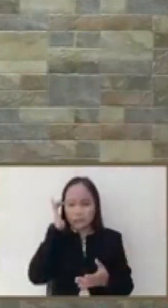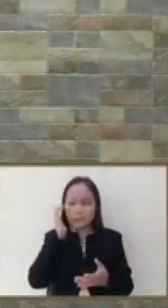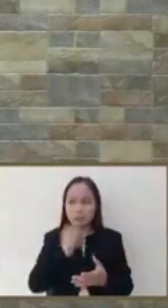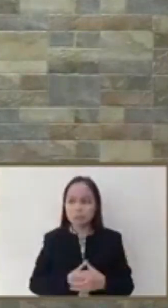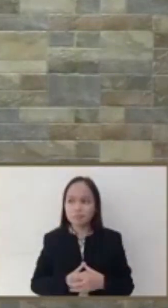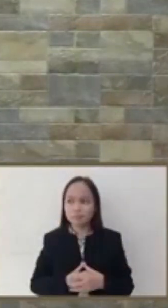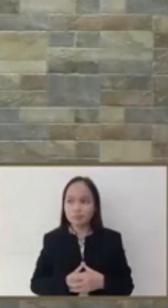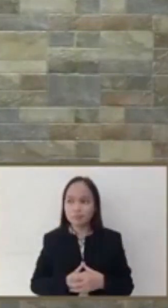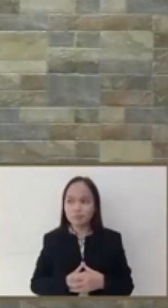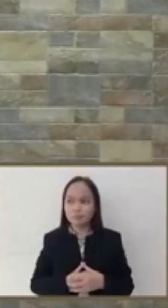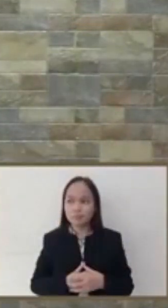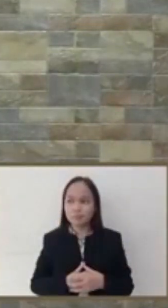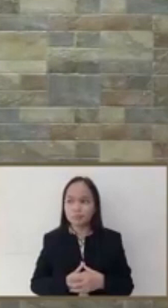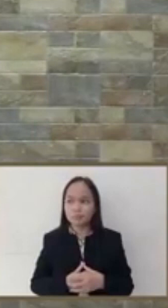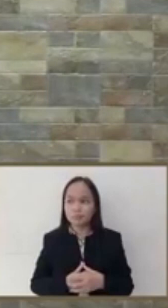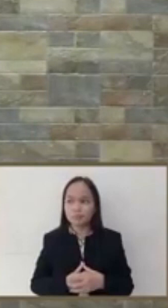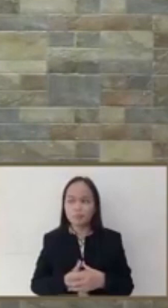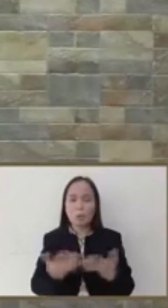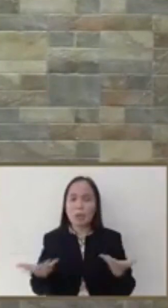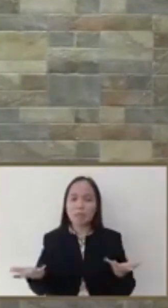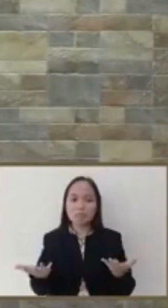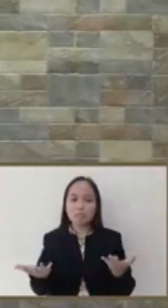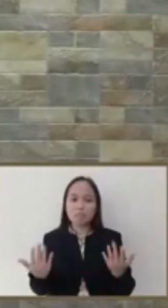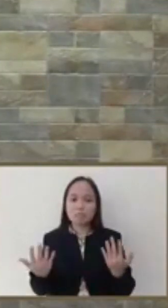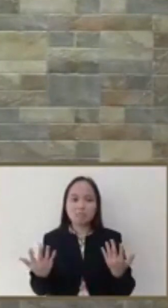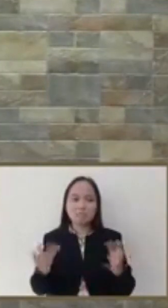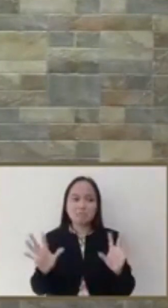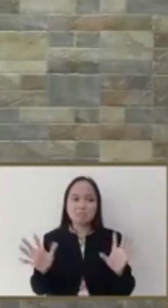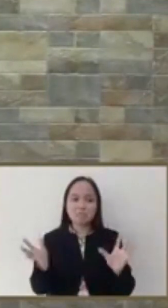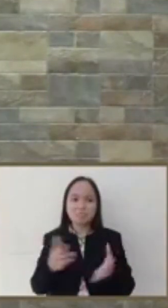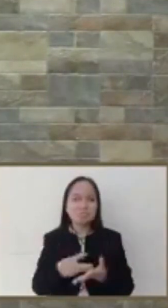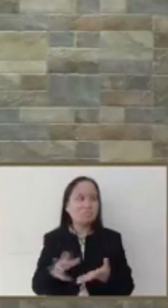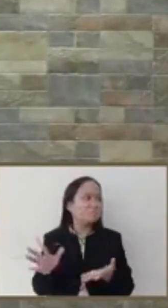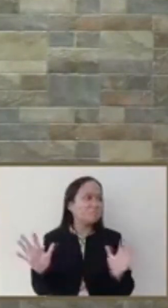Tinkling cymbals. Nothing. Good for nothing.